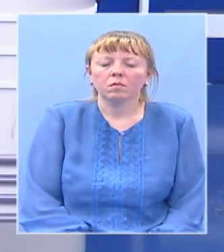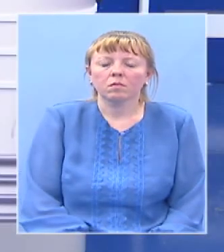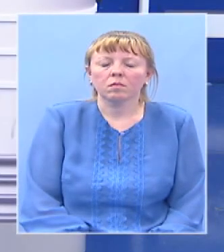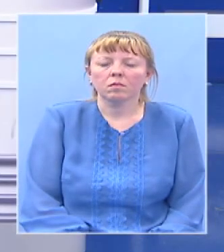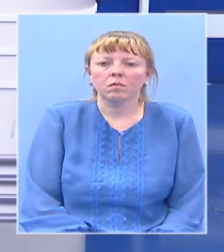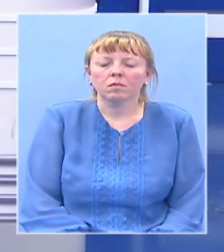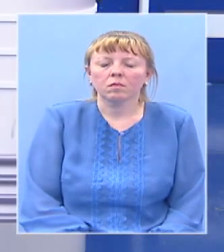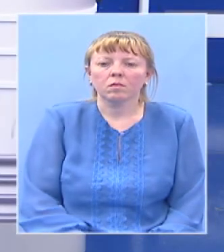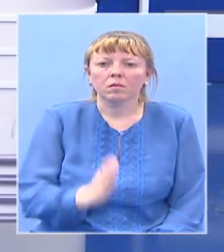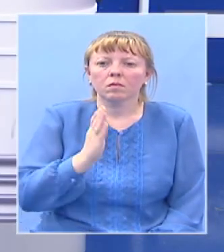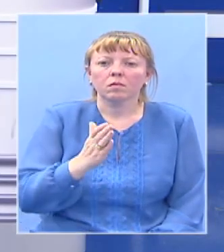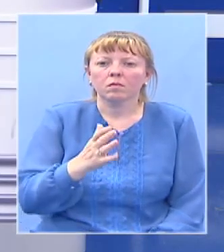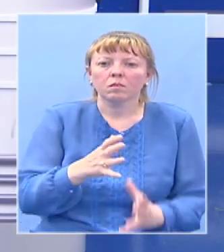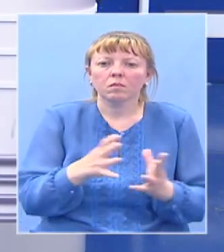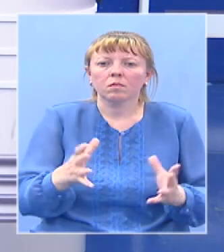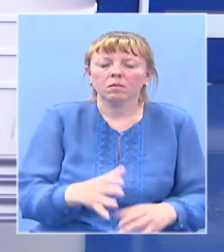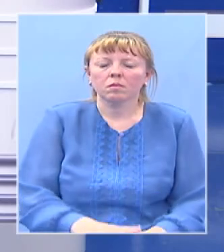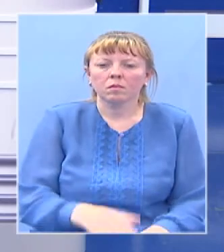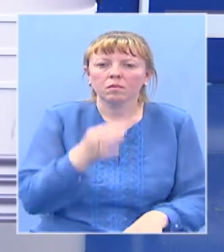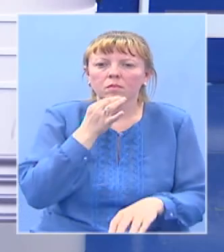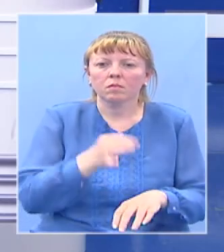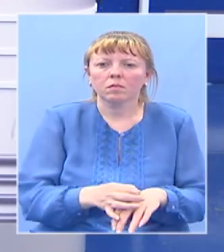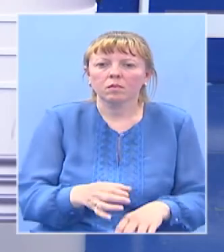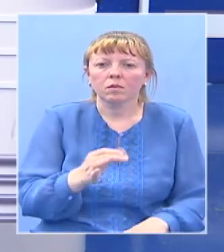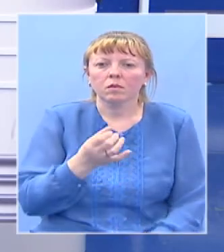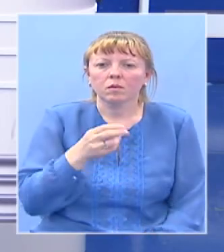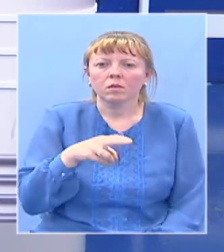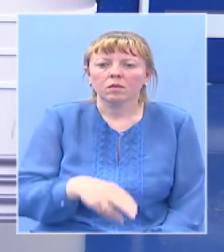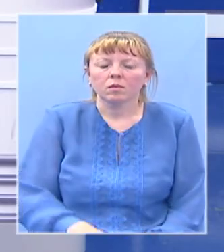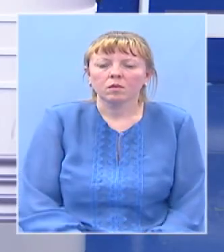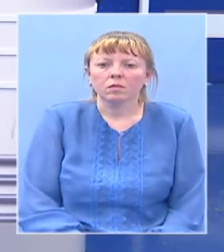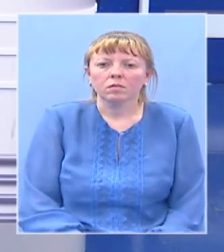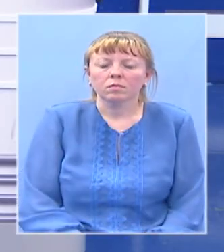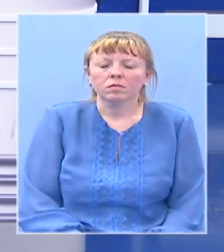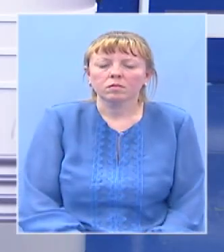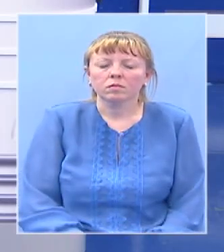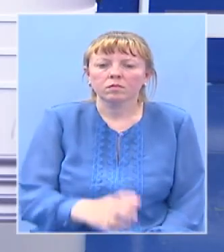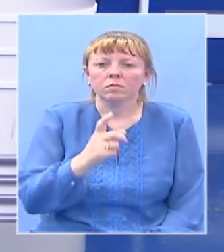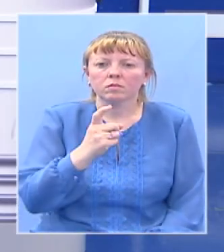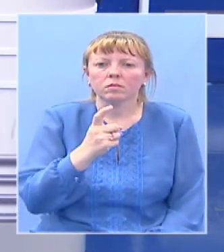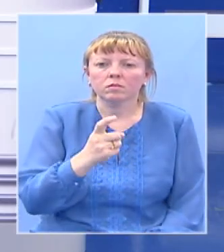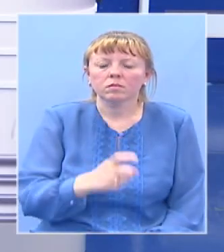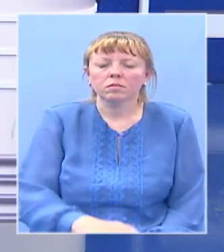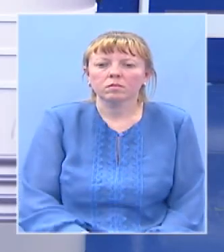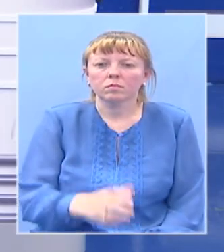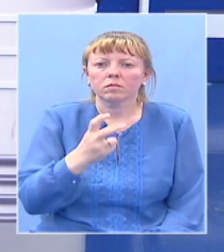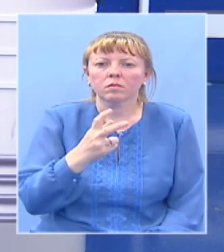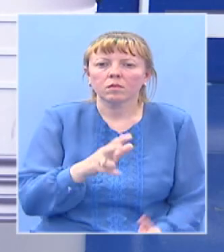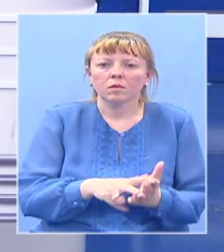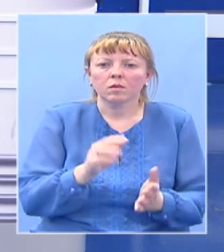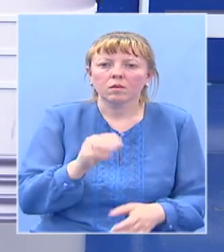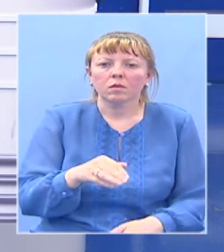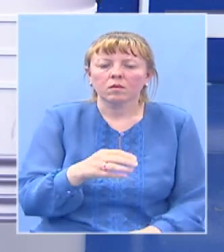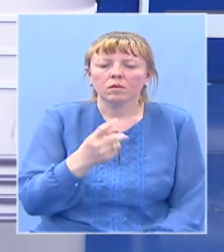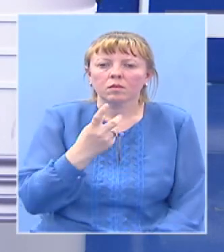конечно ответственность побольше так как ун оть непосредственно проезд тут уже от 38000 до